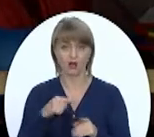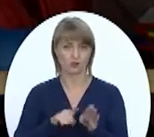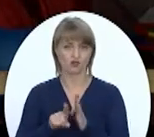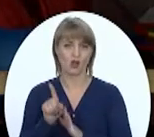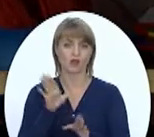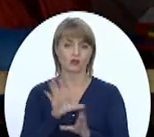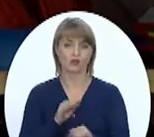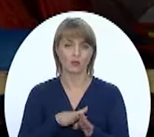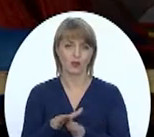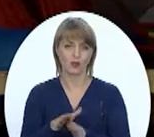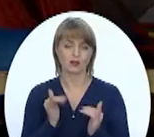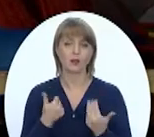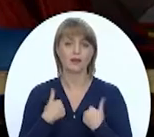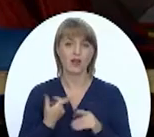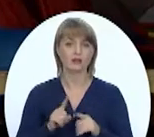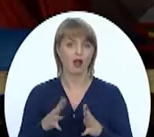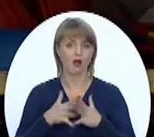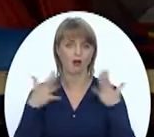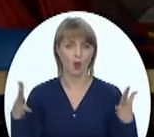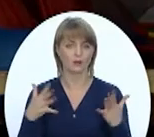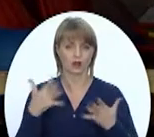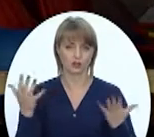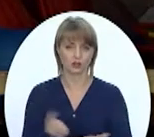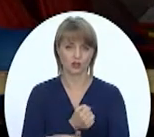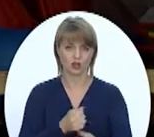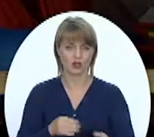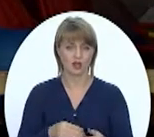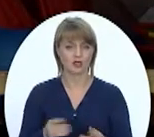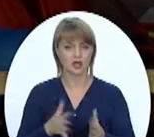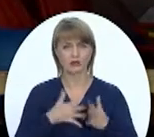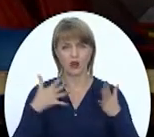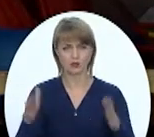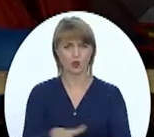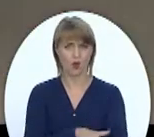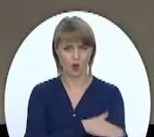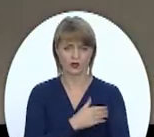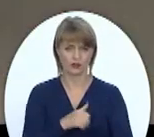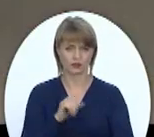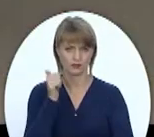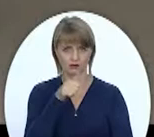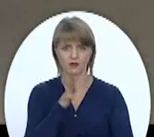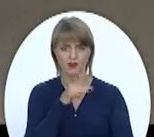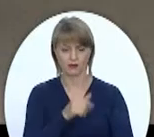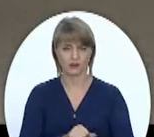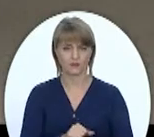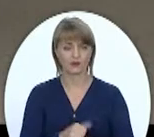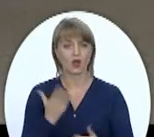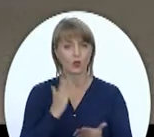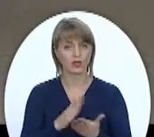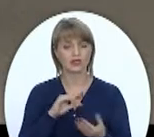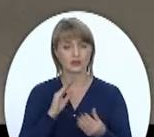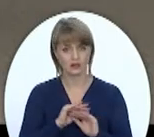все выполнять. То есть для меня это прям огромное достижение. Причем такой огромный промежуток времени, даже, наверное, не 2-3 года. То есть есть дети, у которых